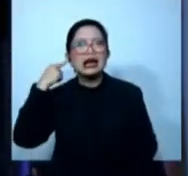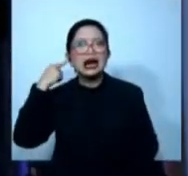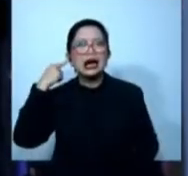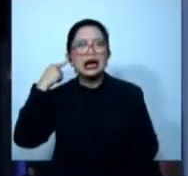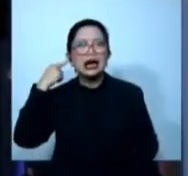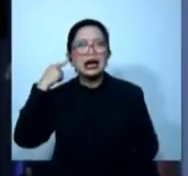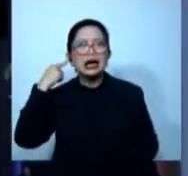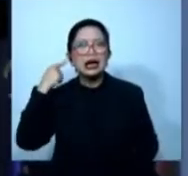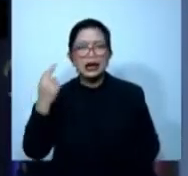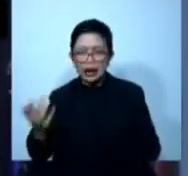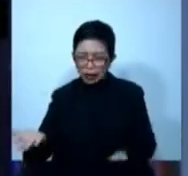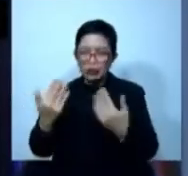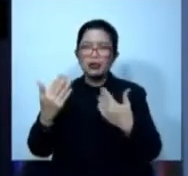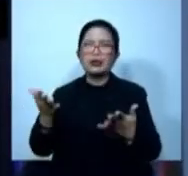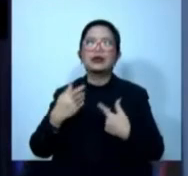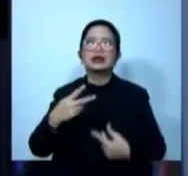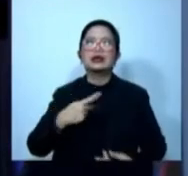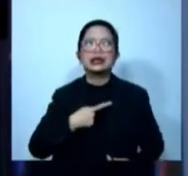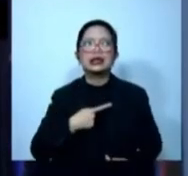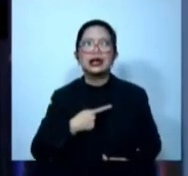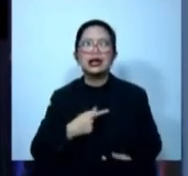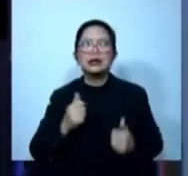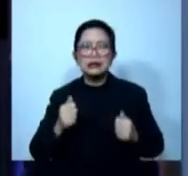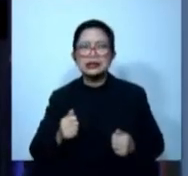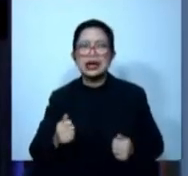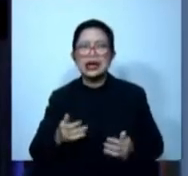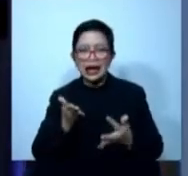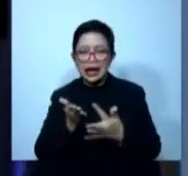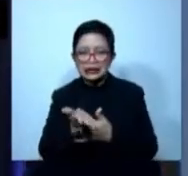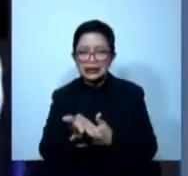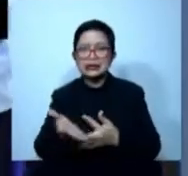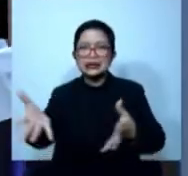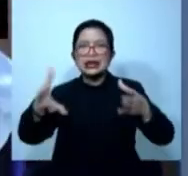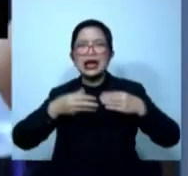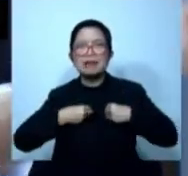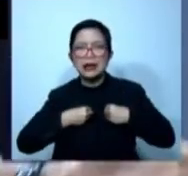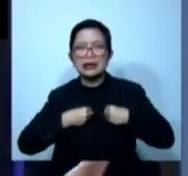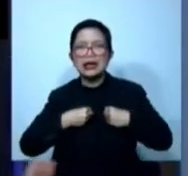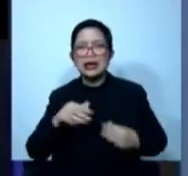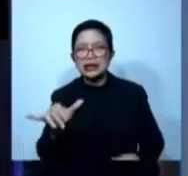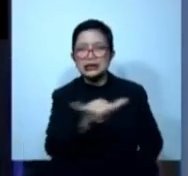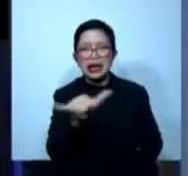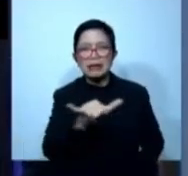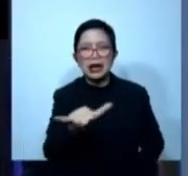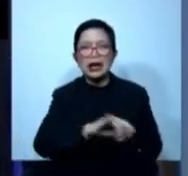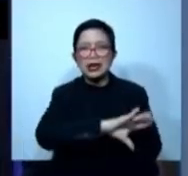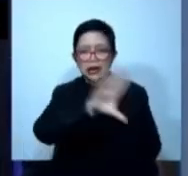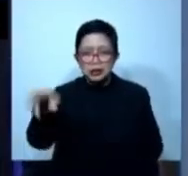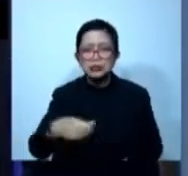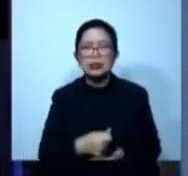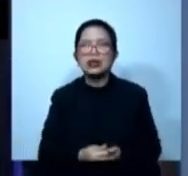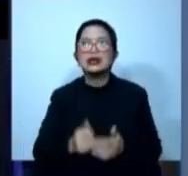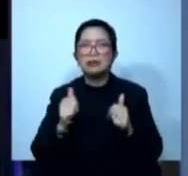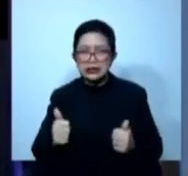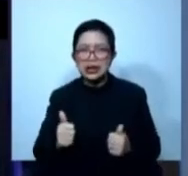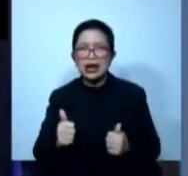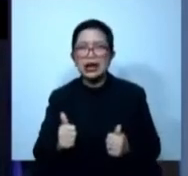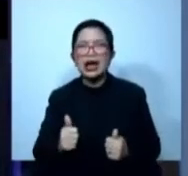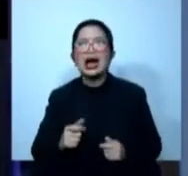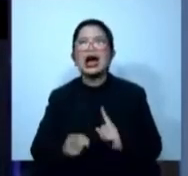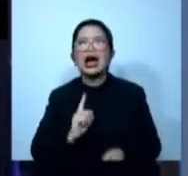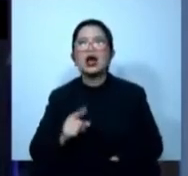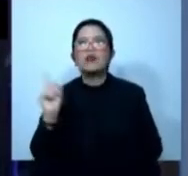libatkan dong kami agar kami bisa mendapatkan akses yang sama semua ini bisa berjalan Kalau kemudian pemerintahannya